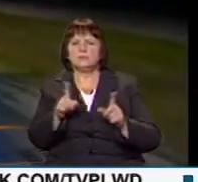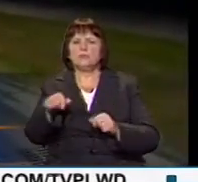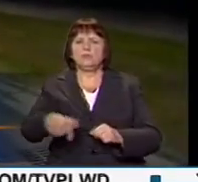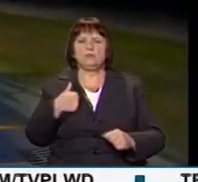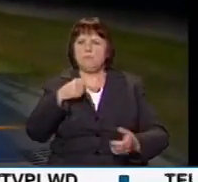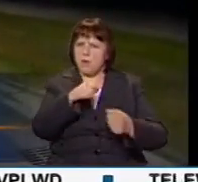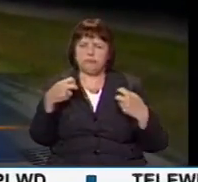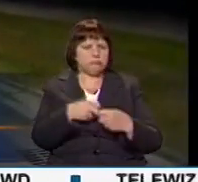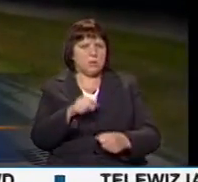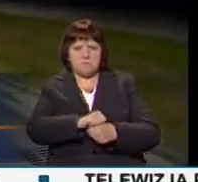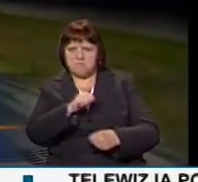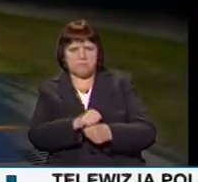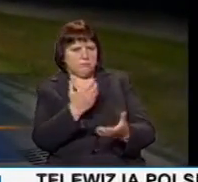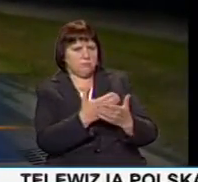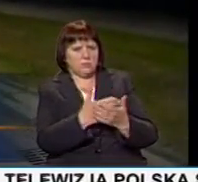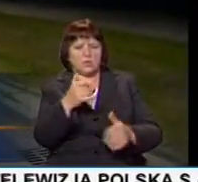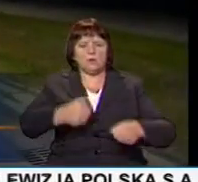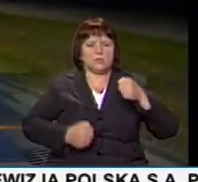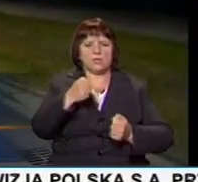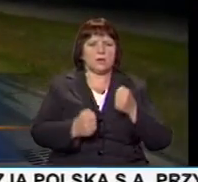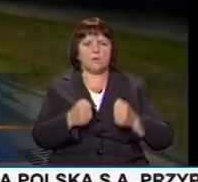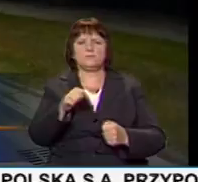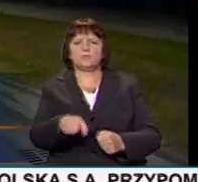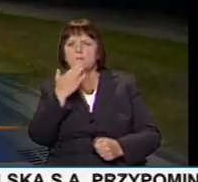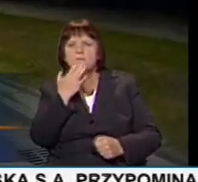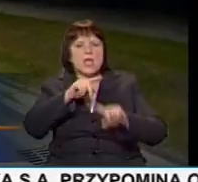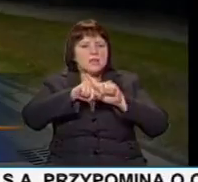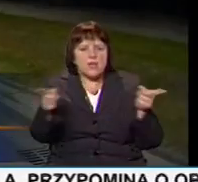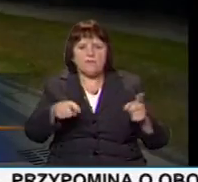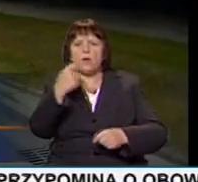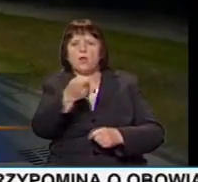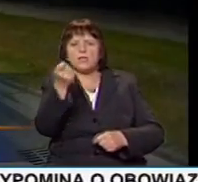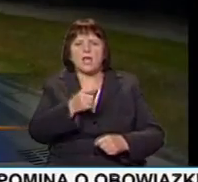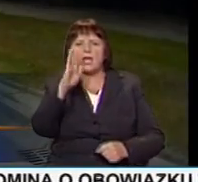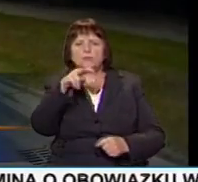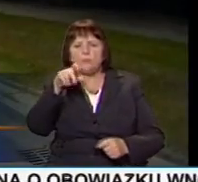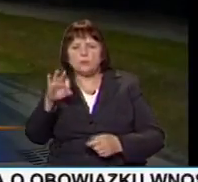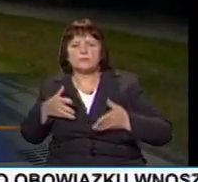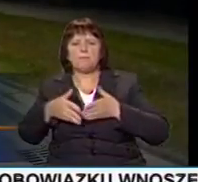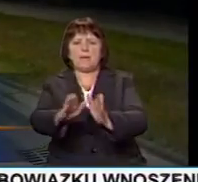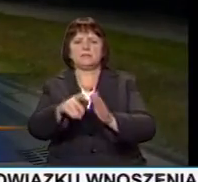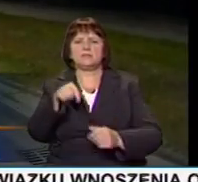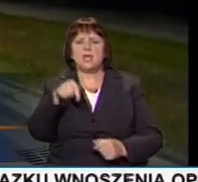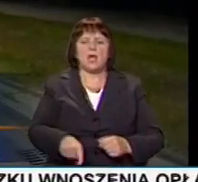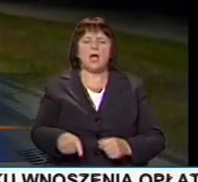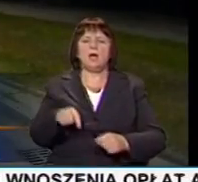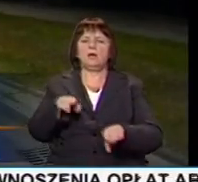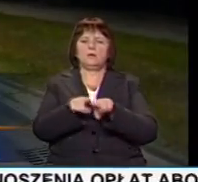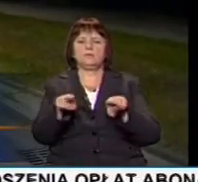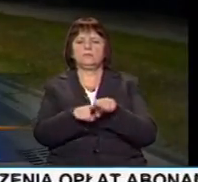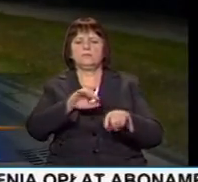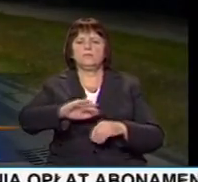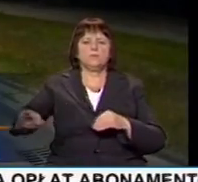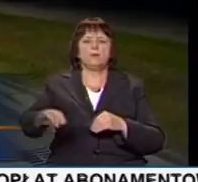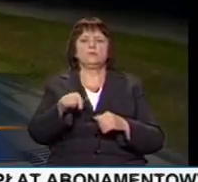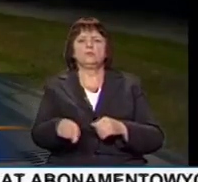również pretensje do kierowcy pojazdu. Rozumiesz? Nie wolno ci jechać na buspasie rowerem! A tymczasem z buspasów oprócz